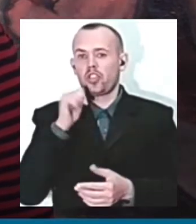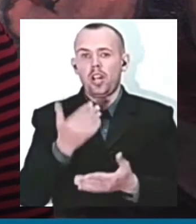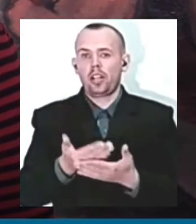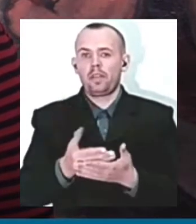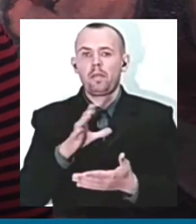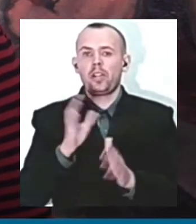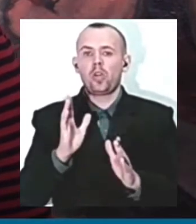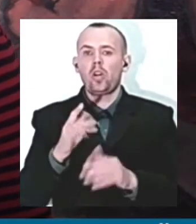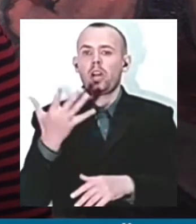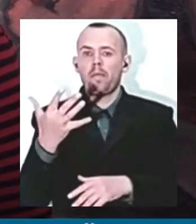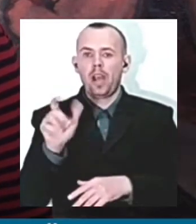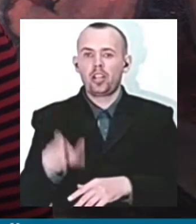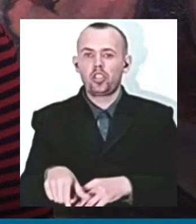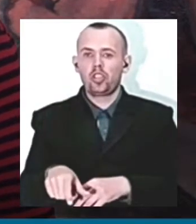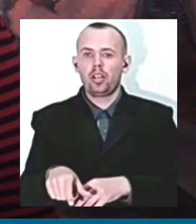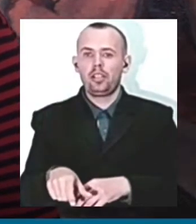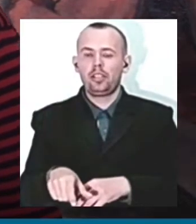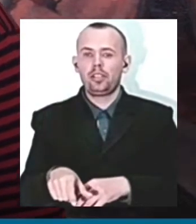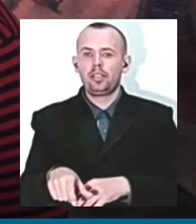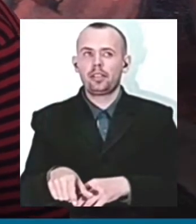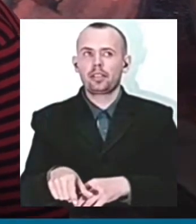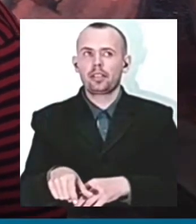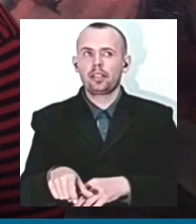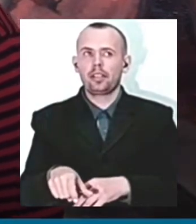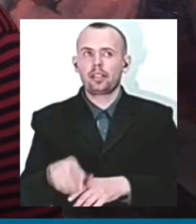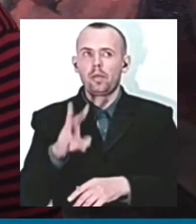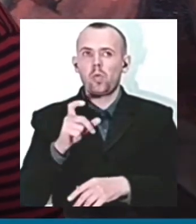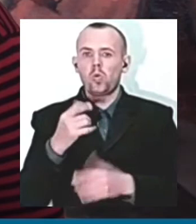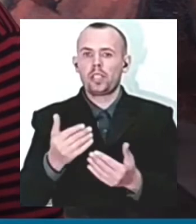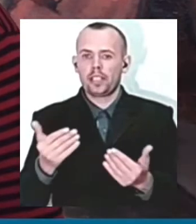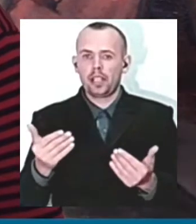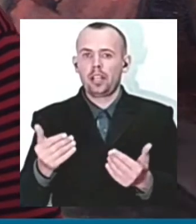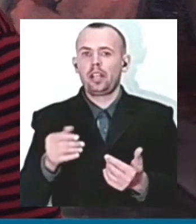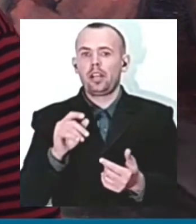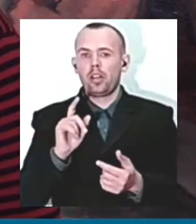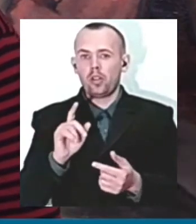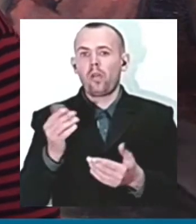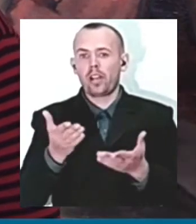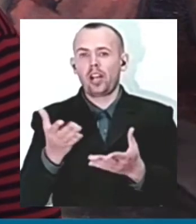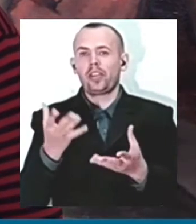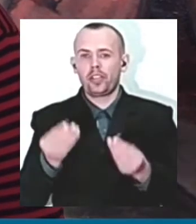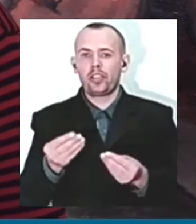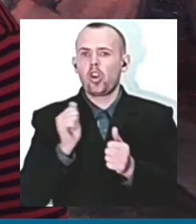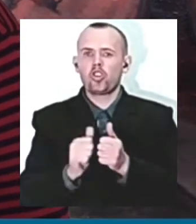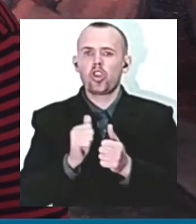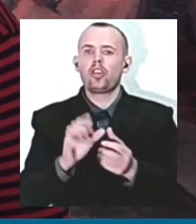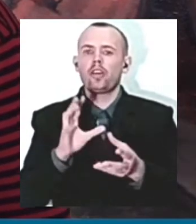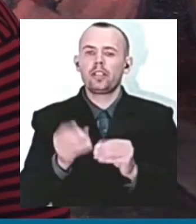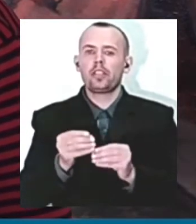чоловік в музеї. Ну, в якісь дні, чаще всього, багато посетителів буває